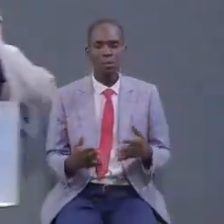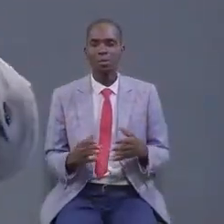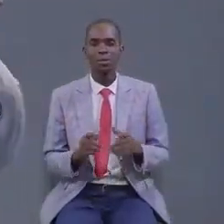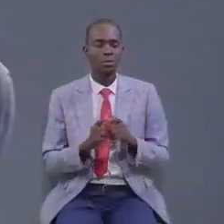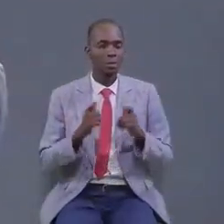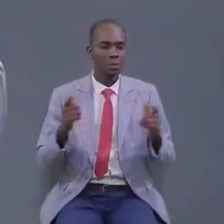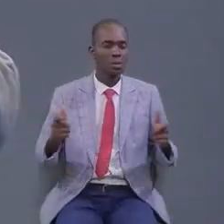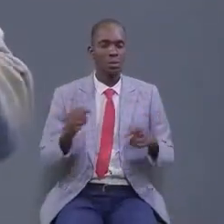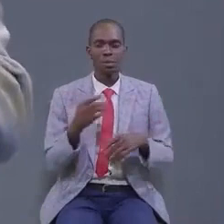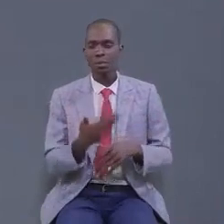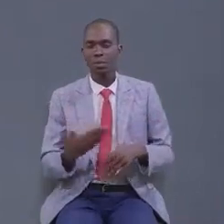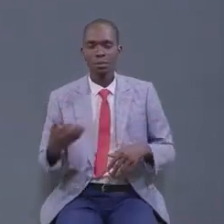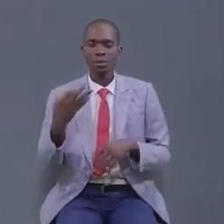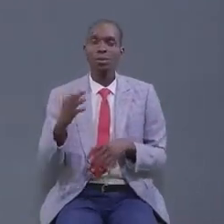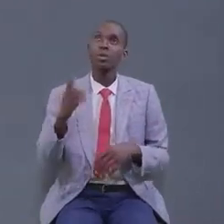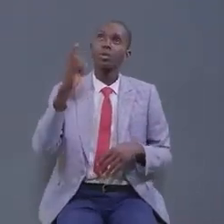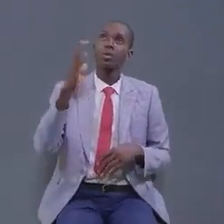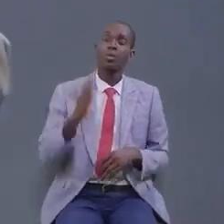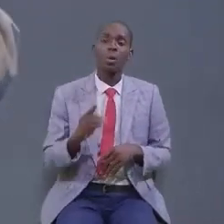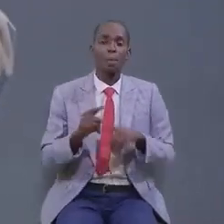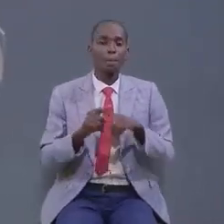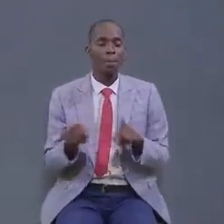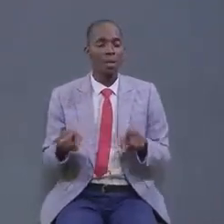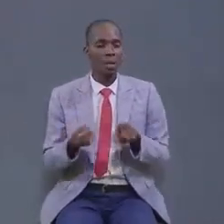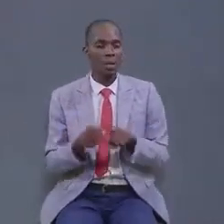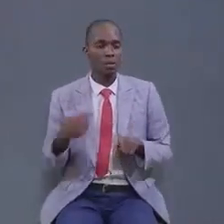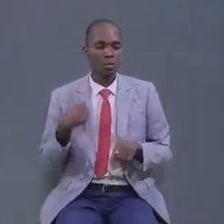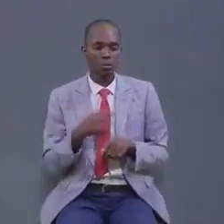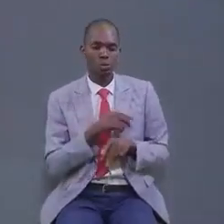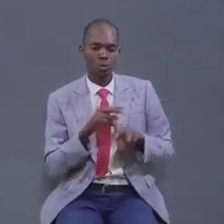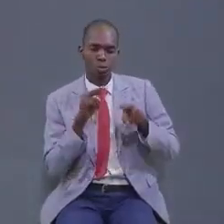devuni yokka mukhyamaina guna lakshanalu but as we look at